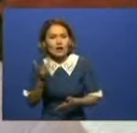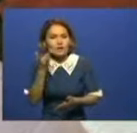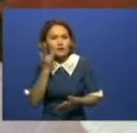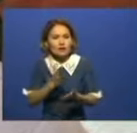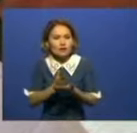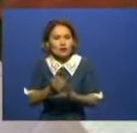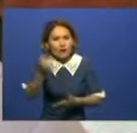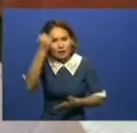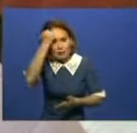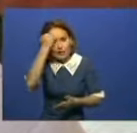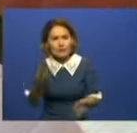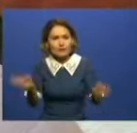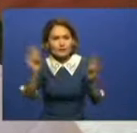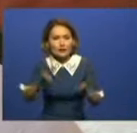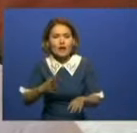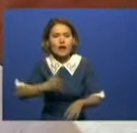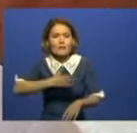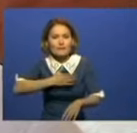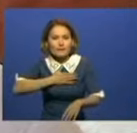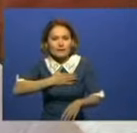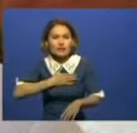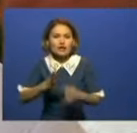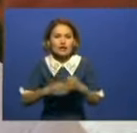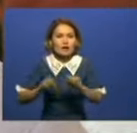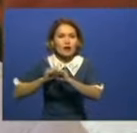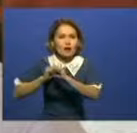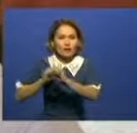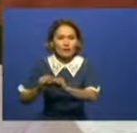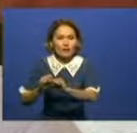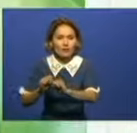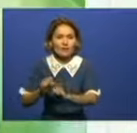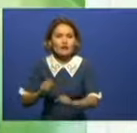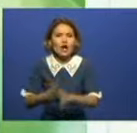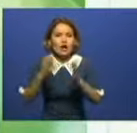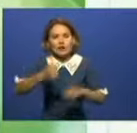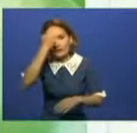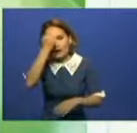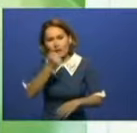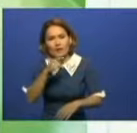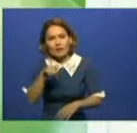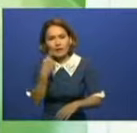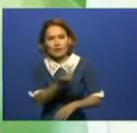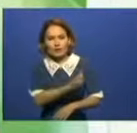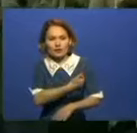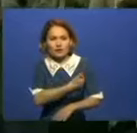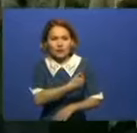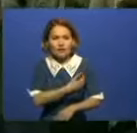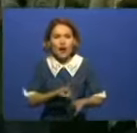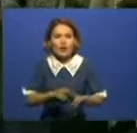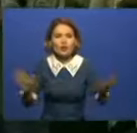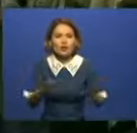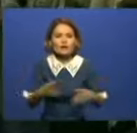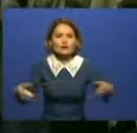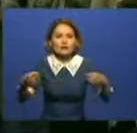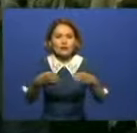себепкер болып отырған ардагерлерімізге, лицейімізге келген үшін көп-көп алғыс айтқым келеді. Фронтовичка қорының орындауындағы әндер